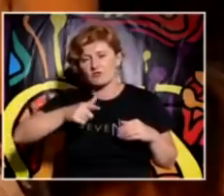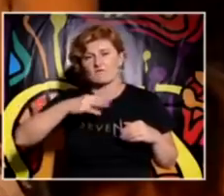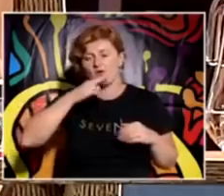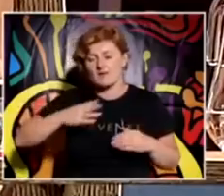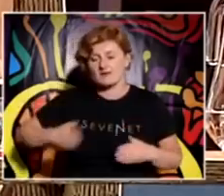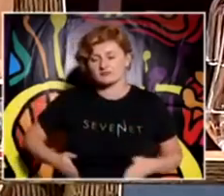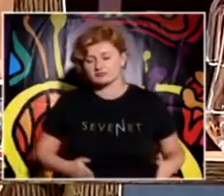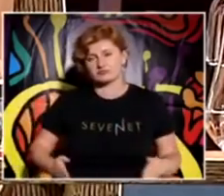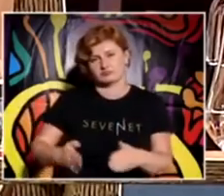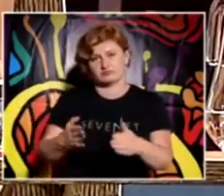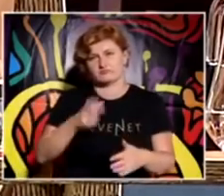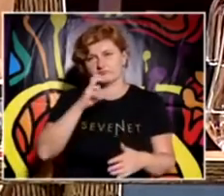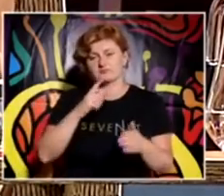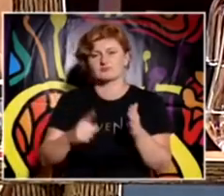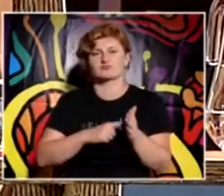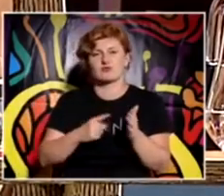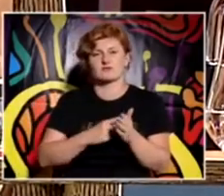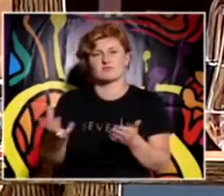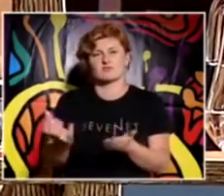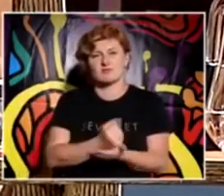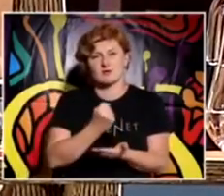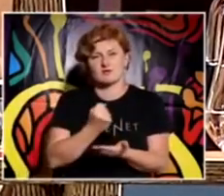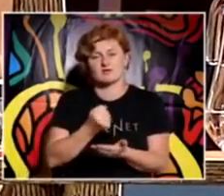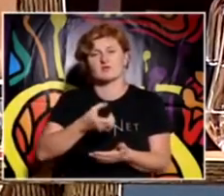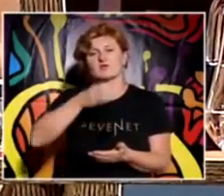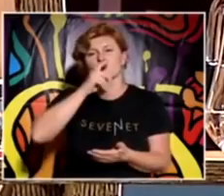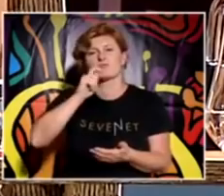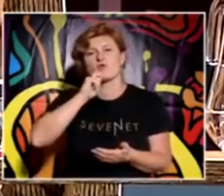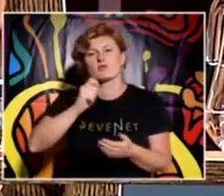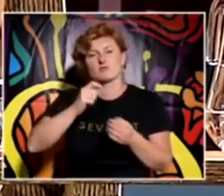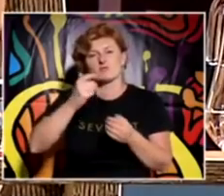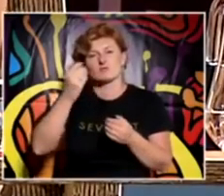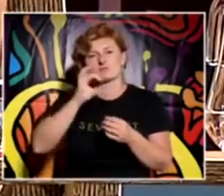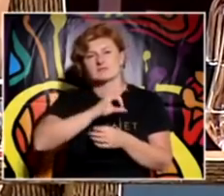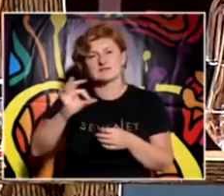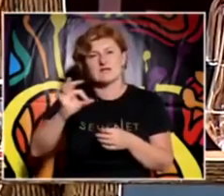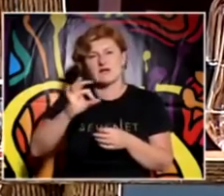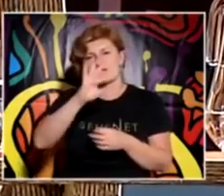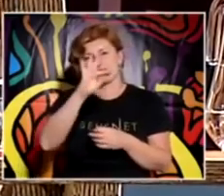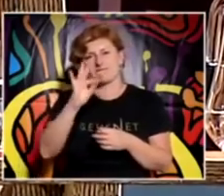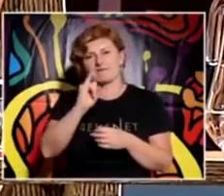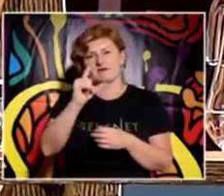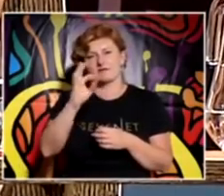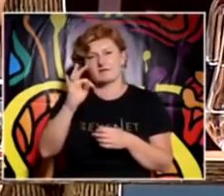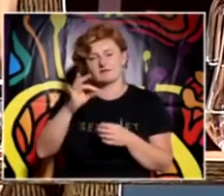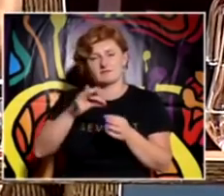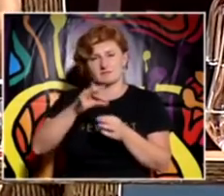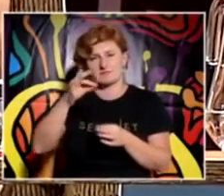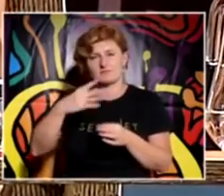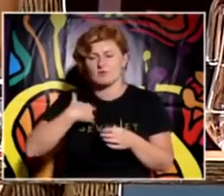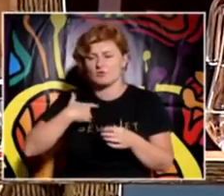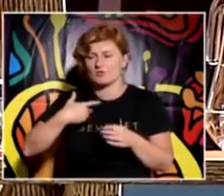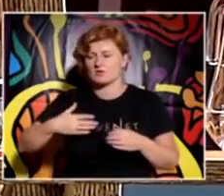I często bierzemy w podróż filtr membranowy. Przydał nam się akurat podczas spływu Wisłą. Płynęliśmy